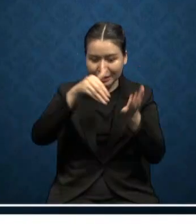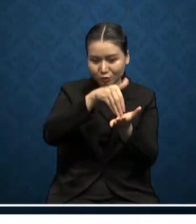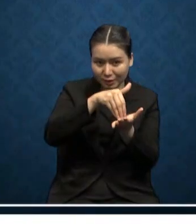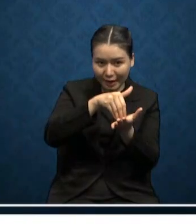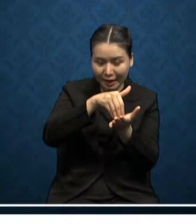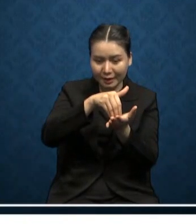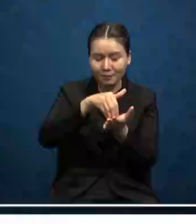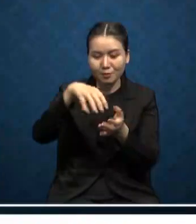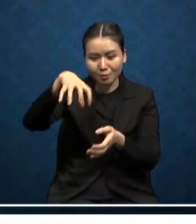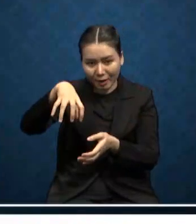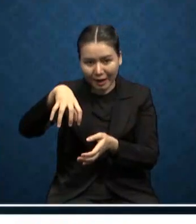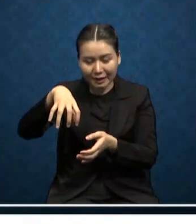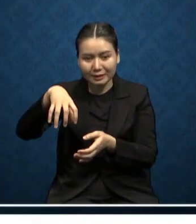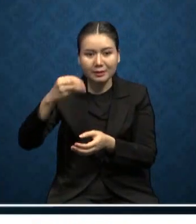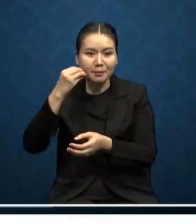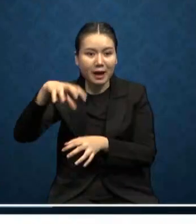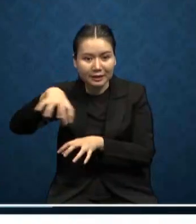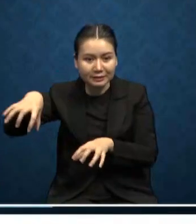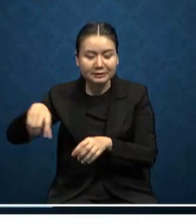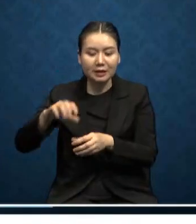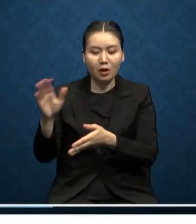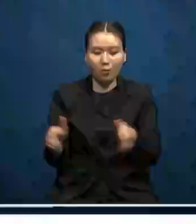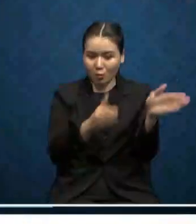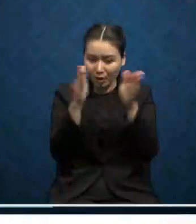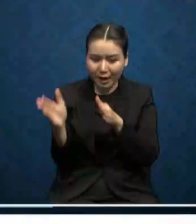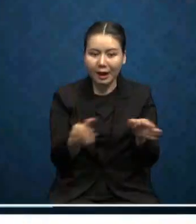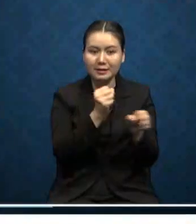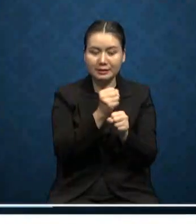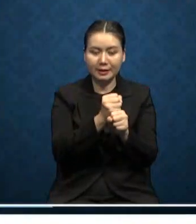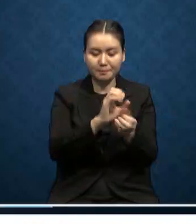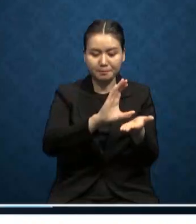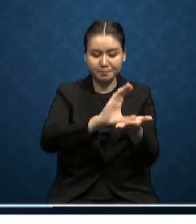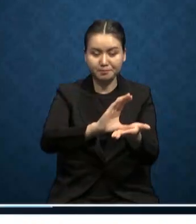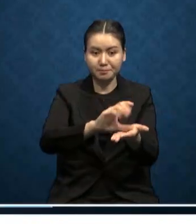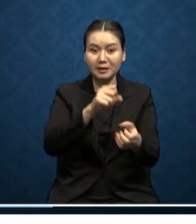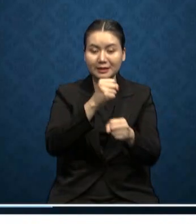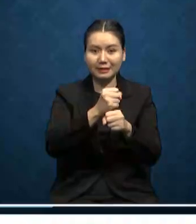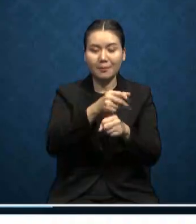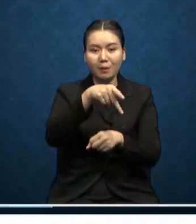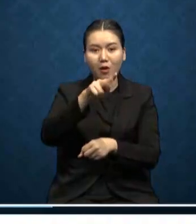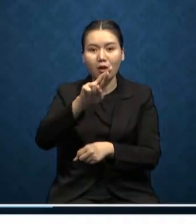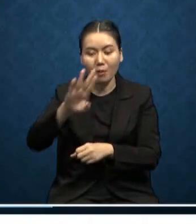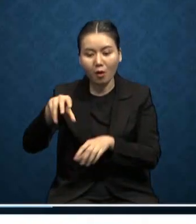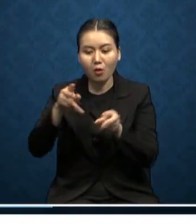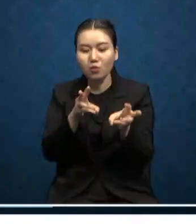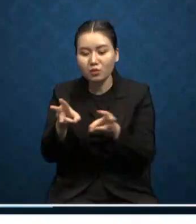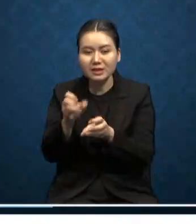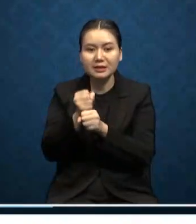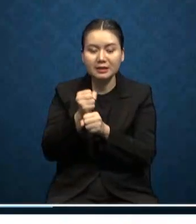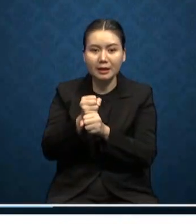าคและท้องถิ่นซึ่งดำเนินการตามกระบวนการงบประมาณตามพ.ร.บ.วิธีการงบประมาณพ.